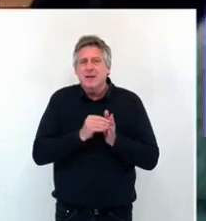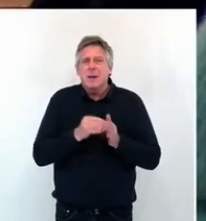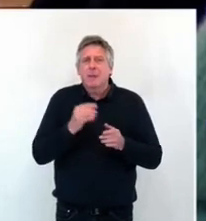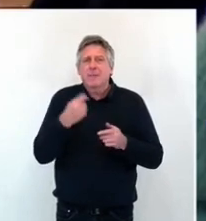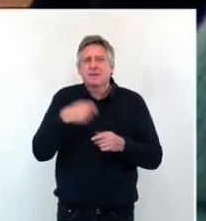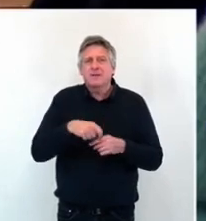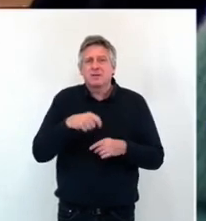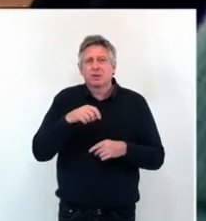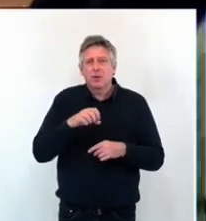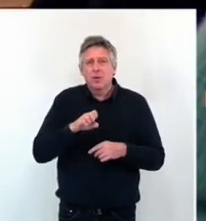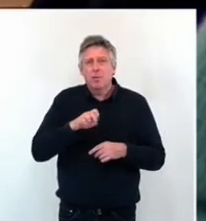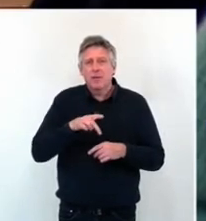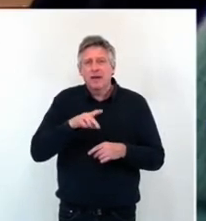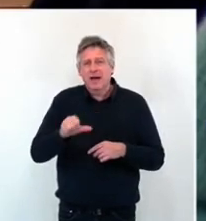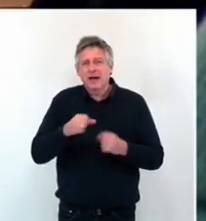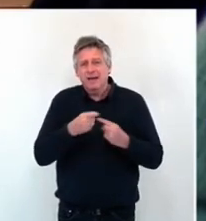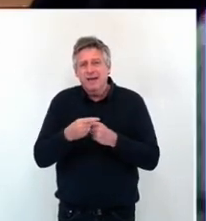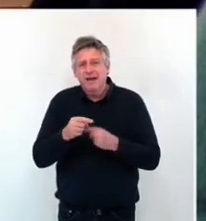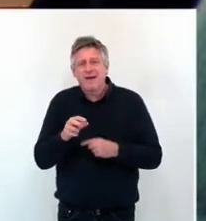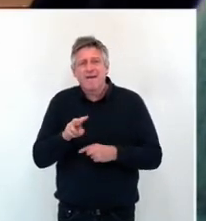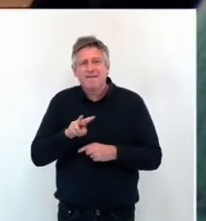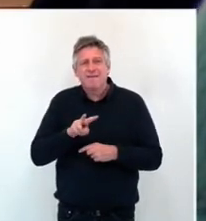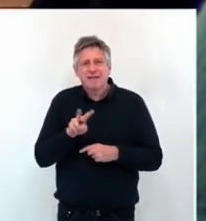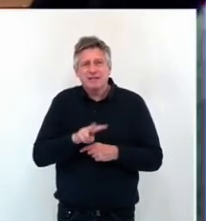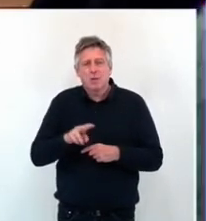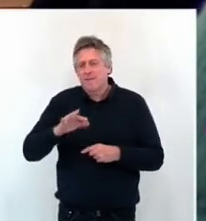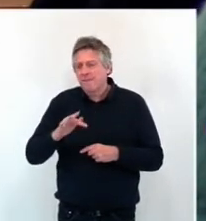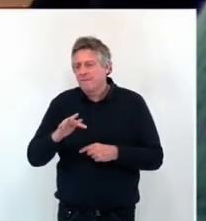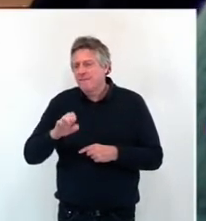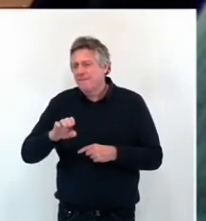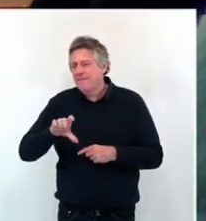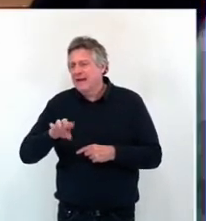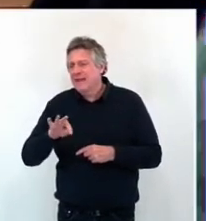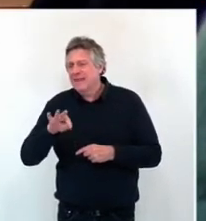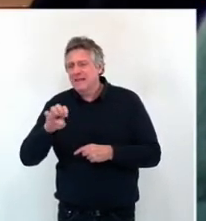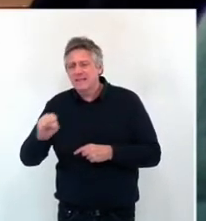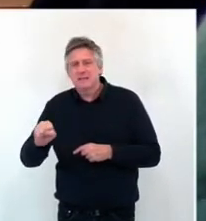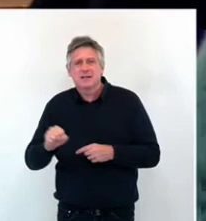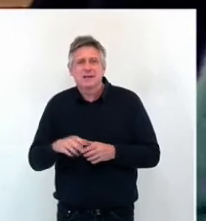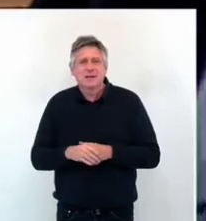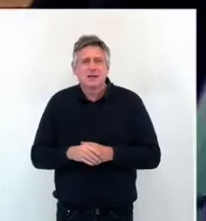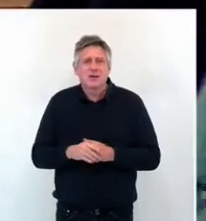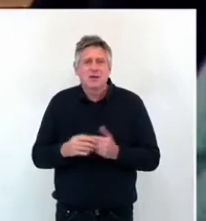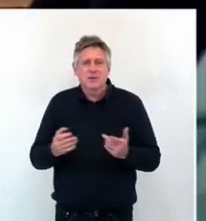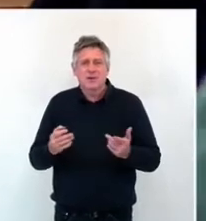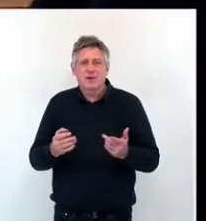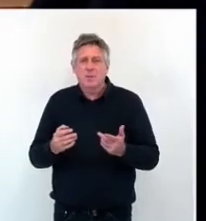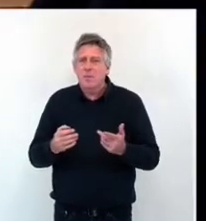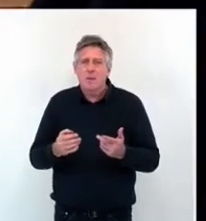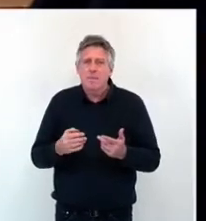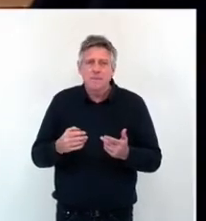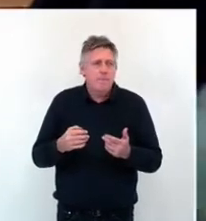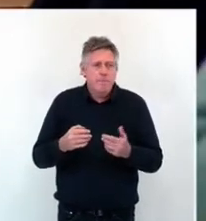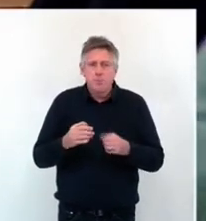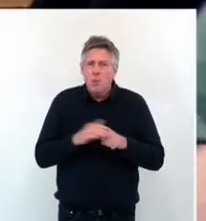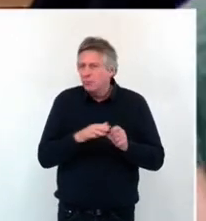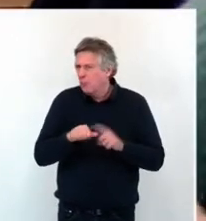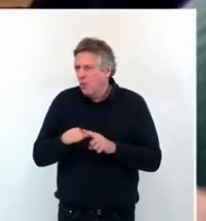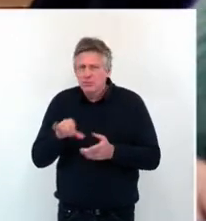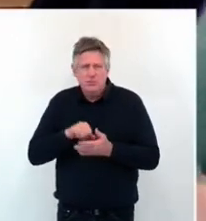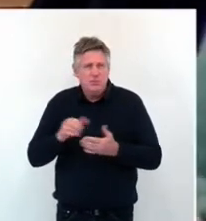Vincent Feltès. Donc cette méthode, elle a largement dépassé les clivages politiques. Et dans tous ces domaines, on voit bien